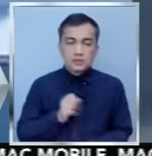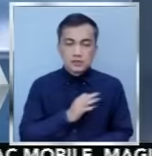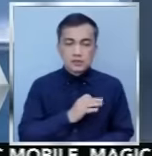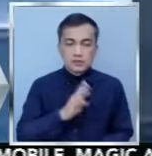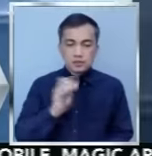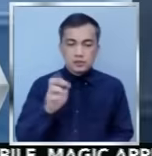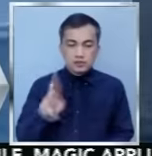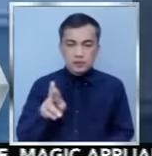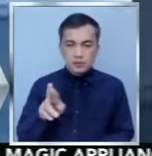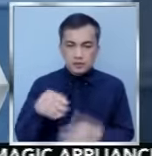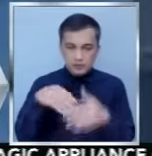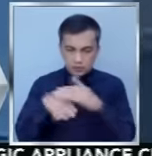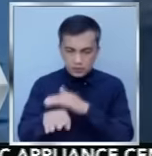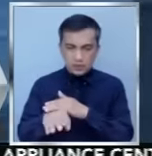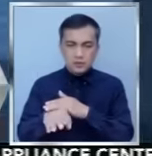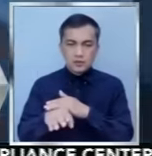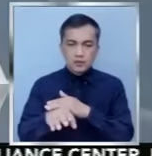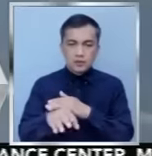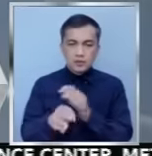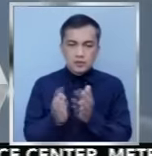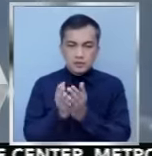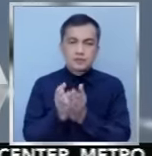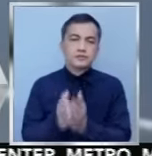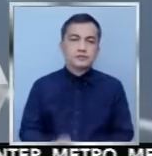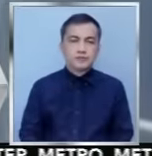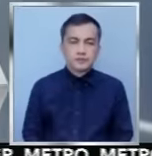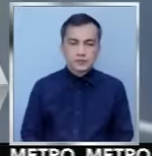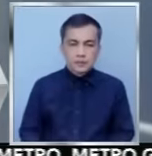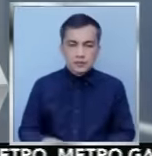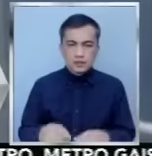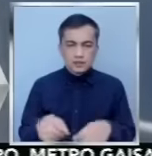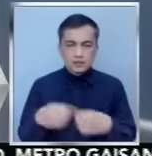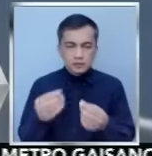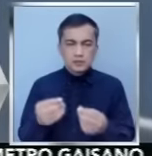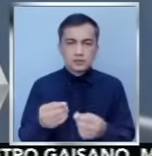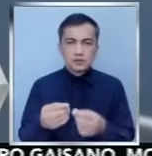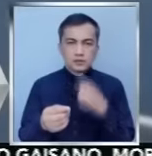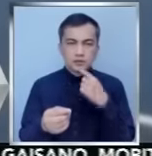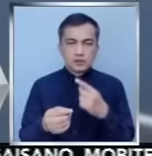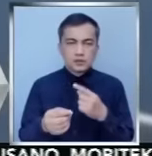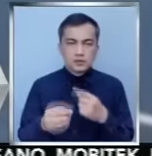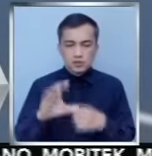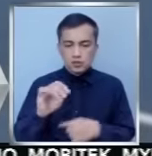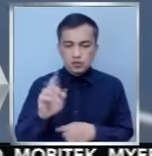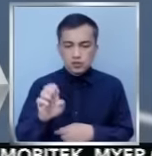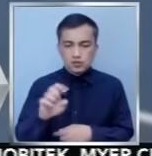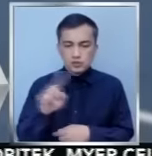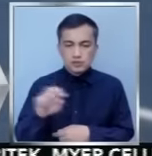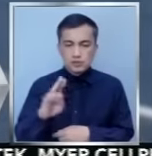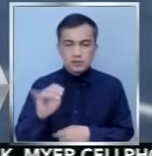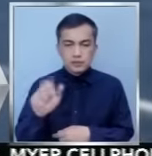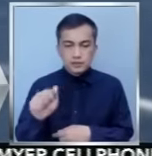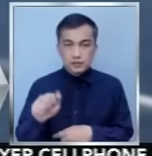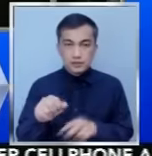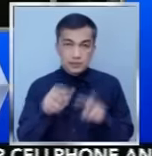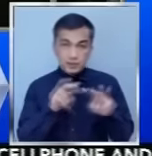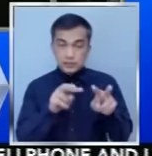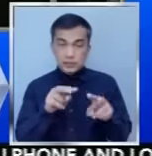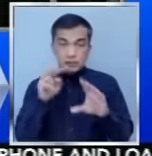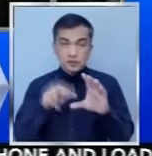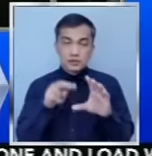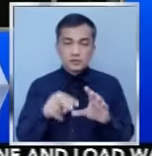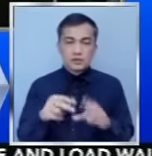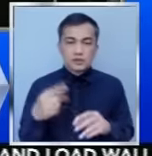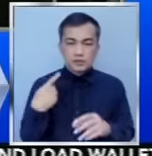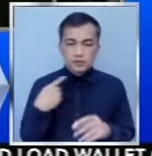pumasok sa loob ng barko Kaya nga nagdeklara ng code Zebra kung nakikita lang sana niyo sa video ngayon Ano meron kaming kuha